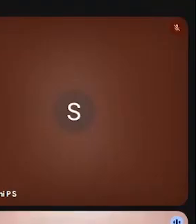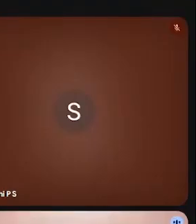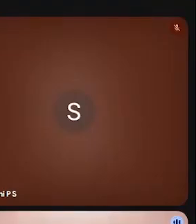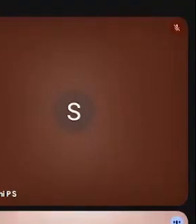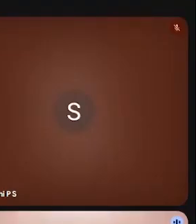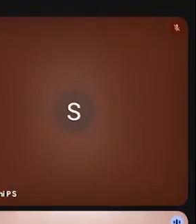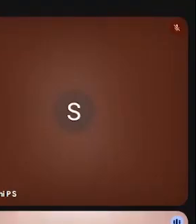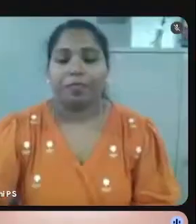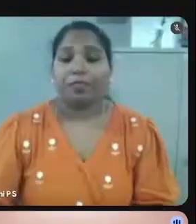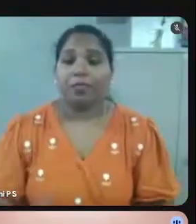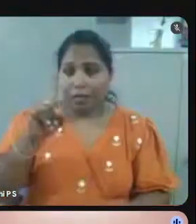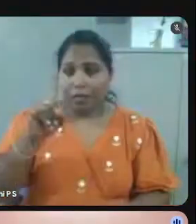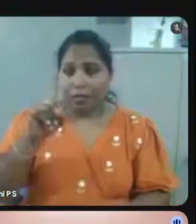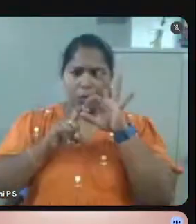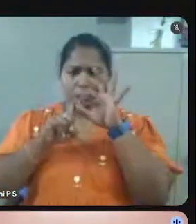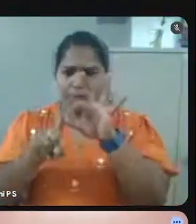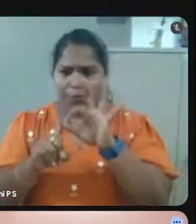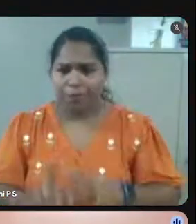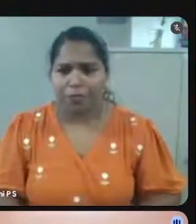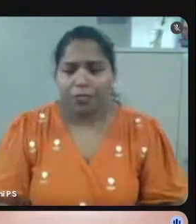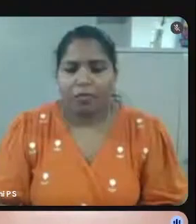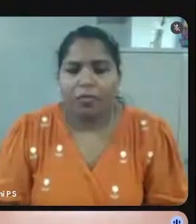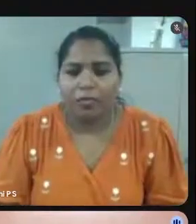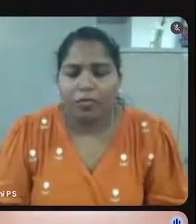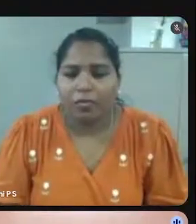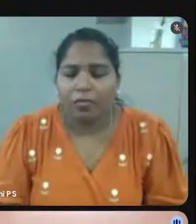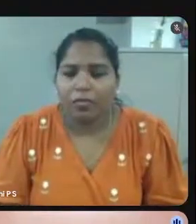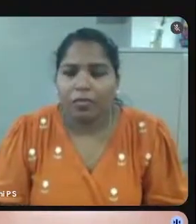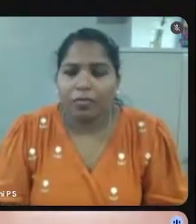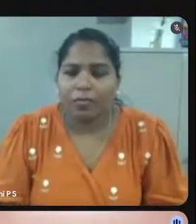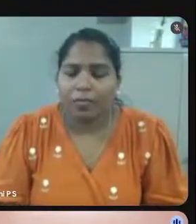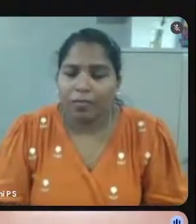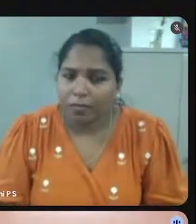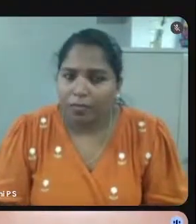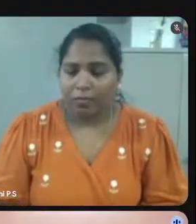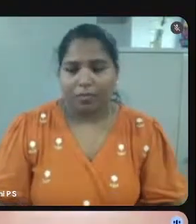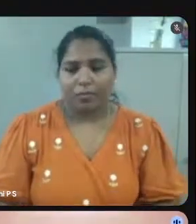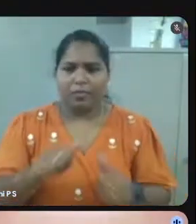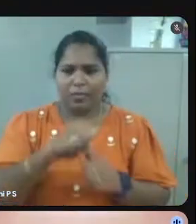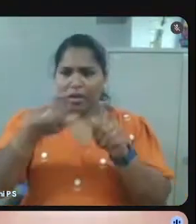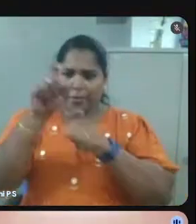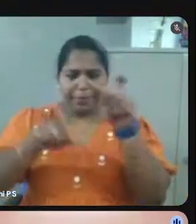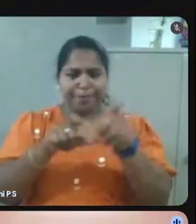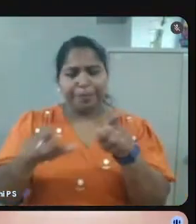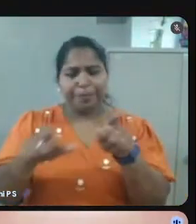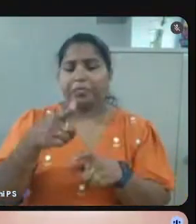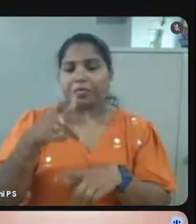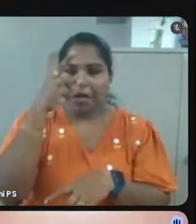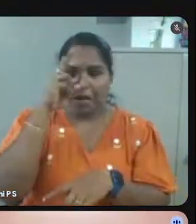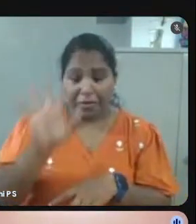ചോദ്യം ചോദിക്കട്ടെ സർ? എല്ലാവർക്കും കോമൺ ആയിട്ടുള്ള ഒരു സംശയമാണ് ഈ സെക്ഷൽ